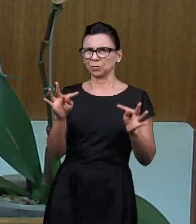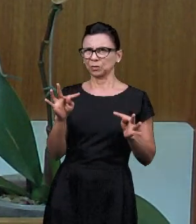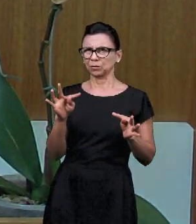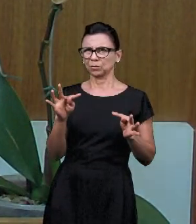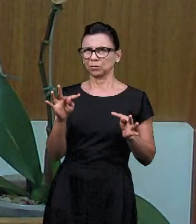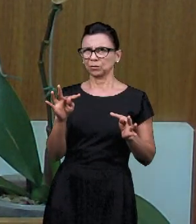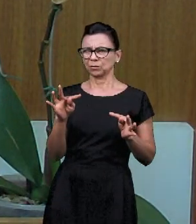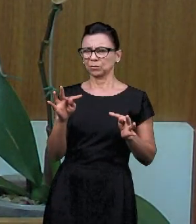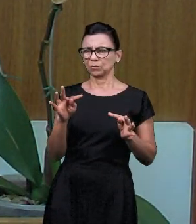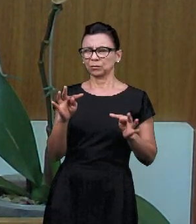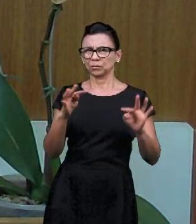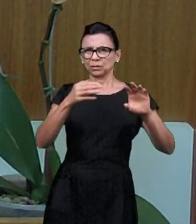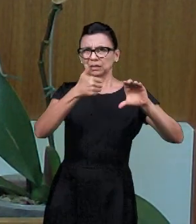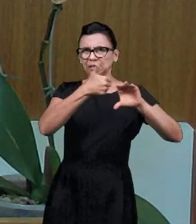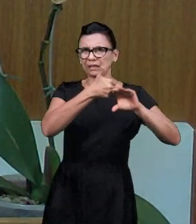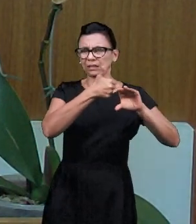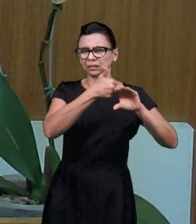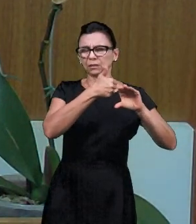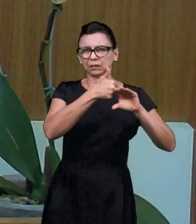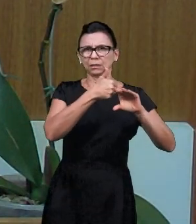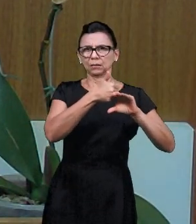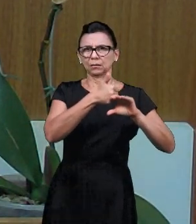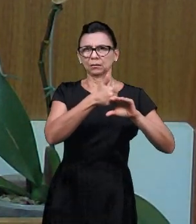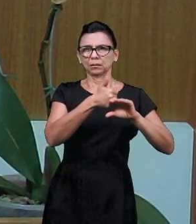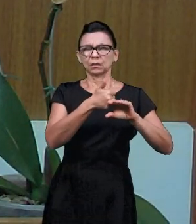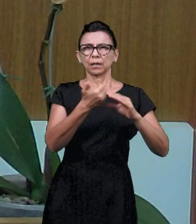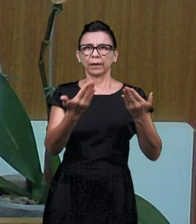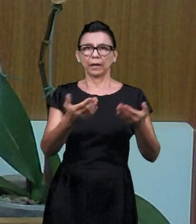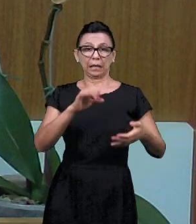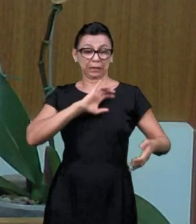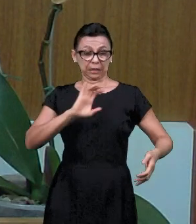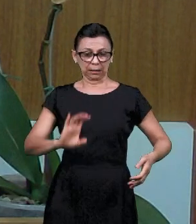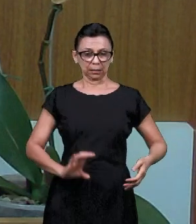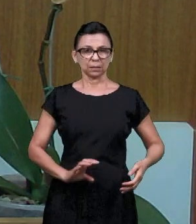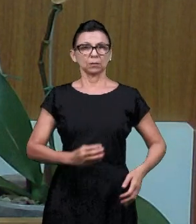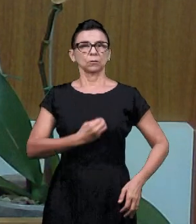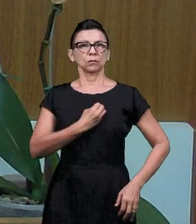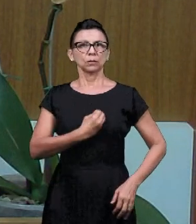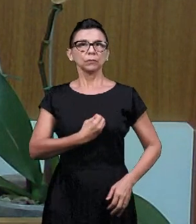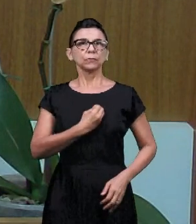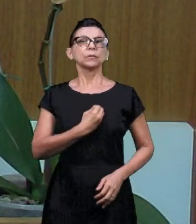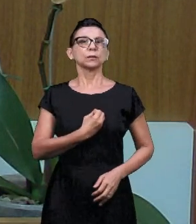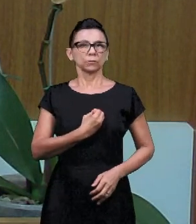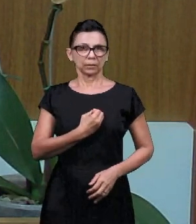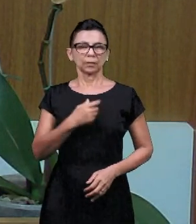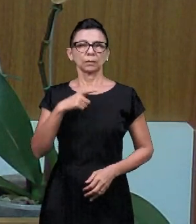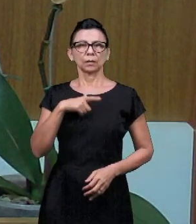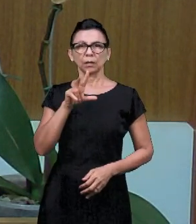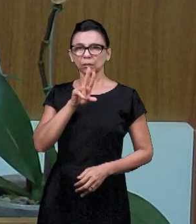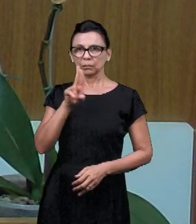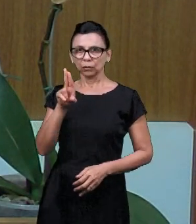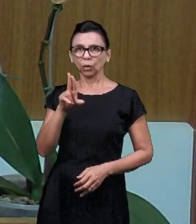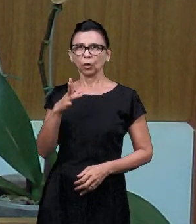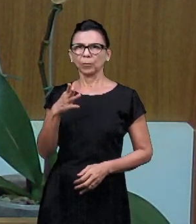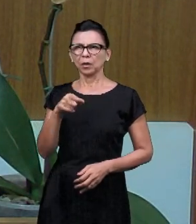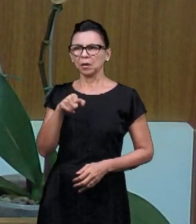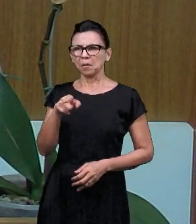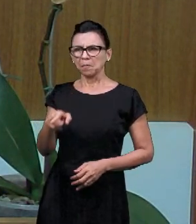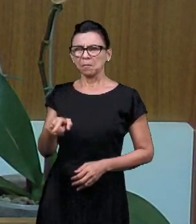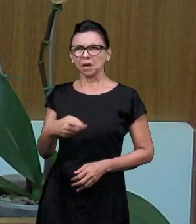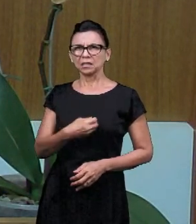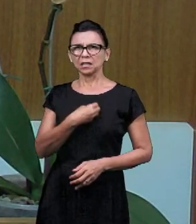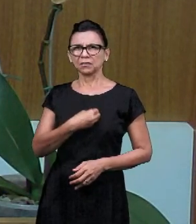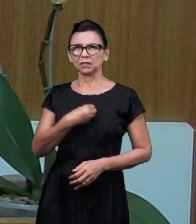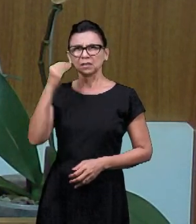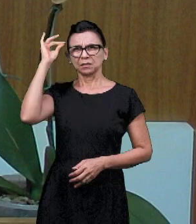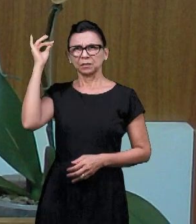Christ qui était vivant. Il y a le nom de Christ, le christianisme, mais il était mort parce qu'il n'avait pas la parole. La parole a